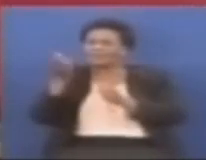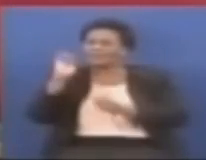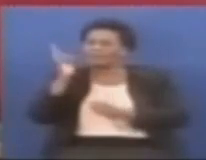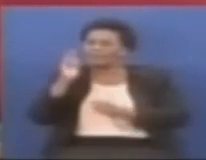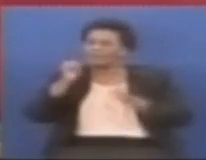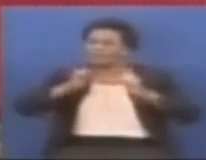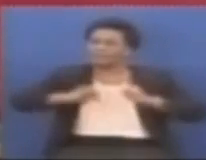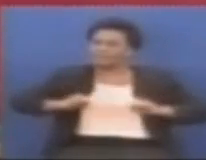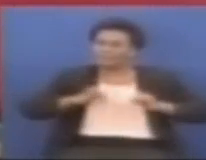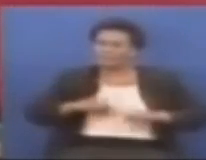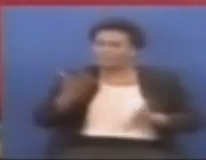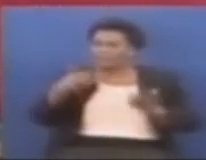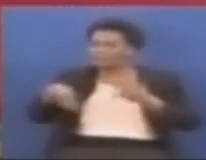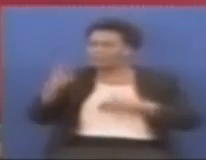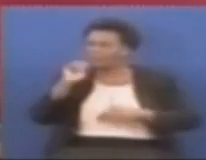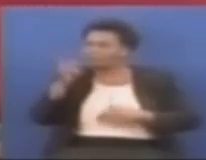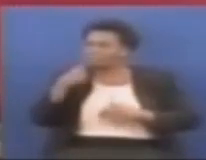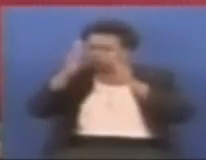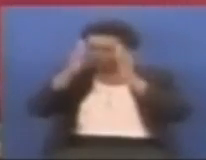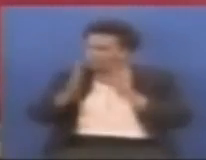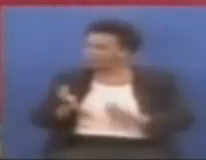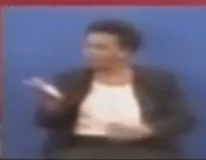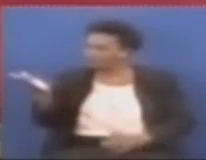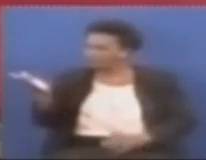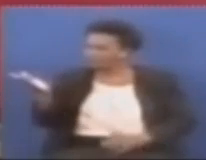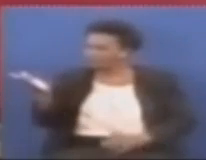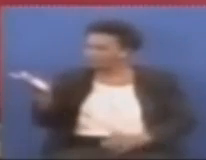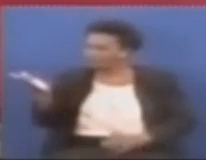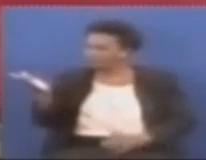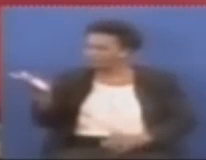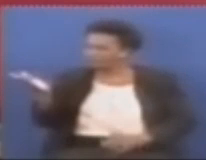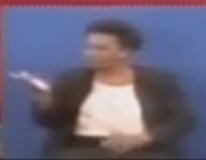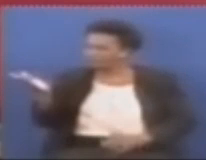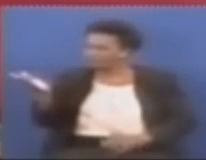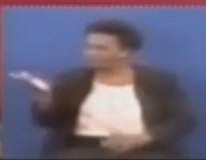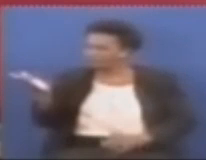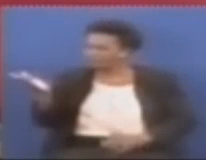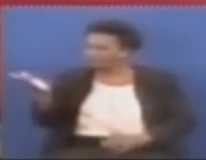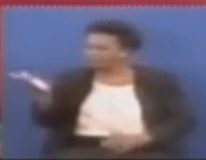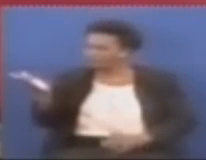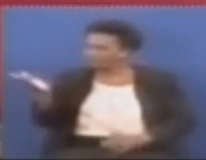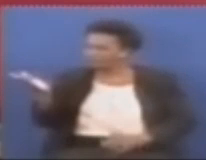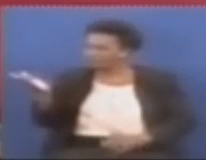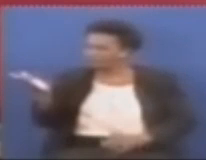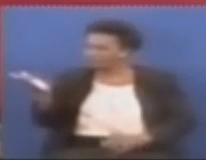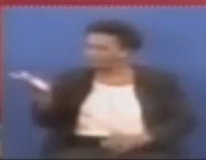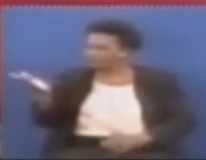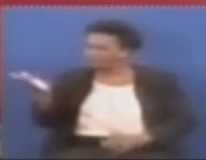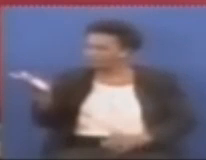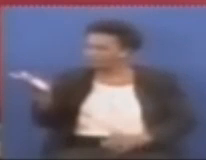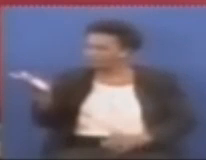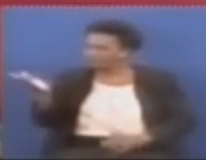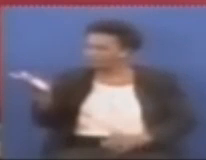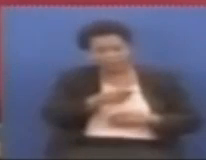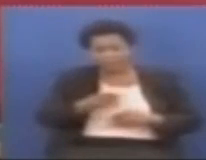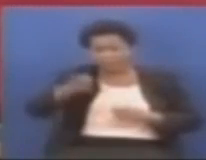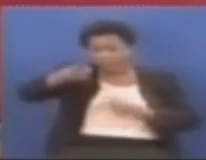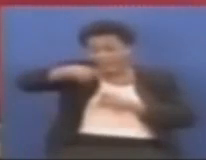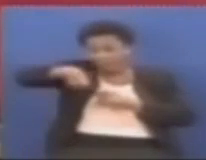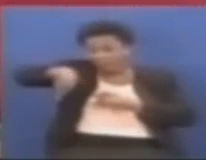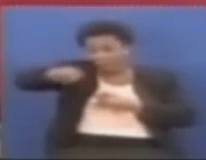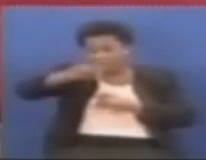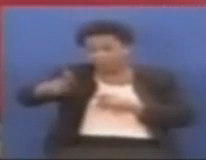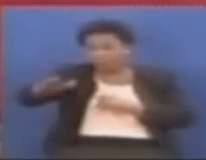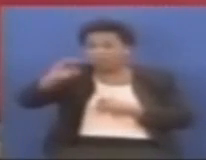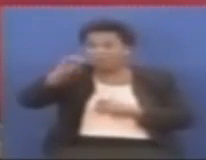Baraka Kitwanadau, Mbunge wa Mafia, kama ifuatavyo. Mheshimiwa Spika, kisiwa cha Mafia ni moja ya eneo